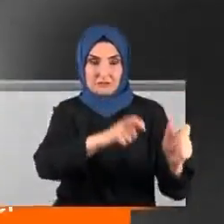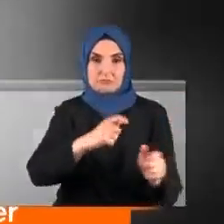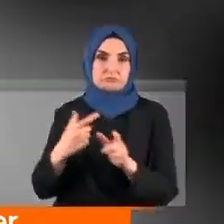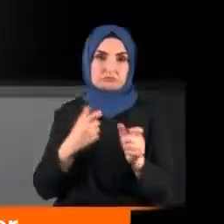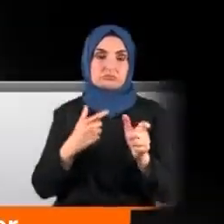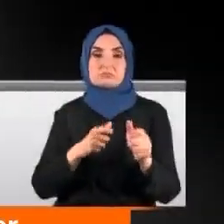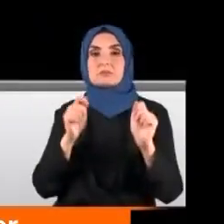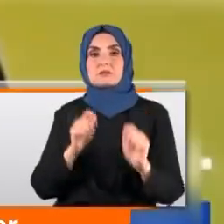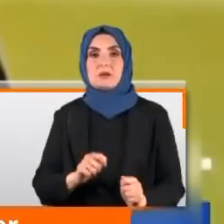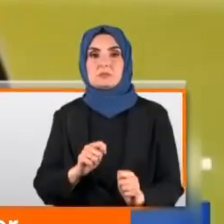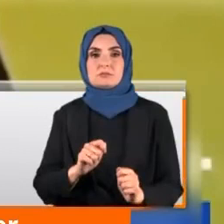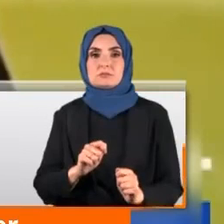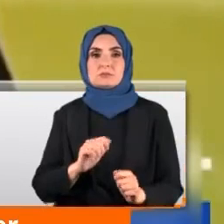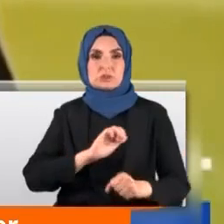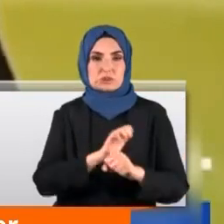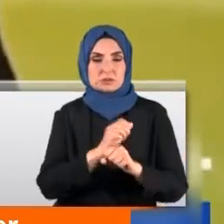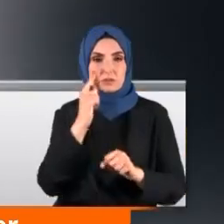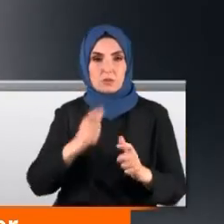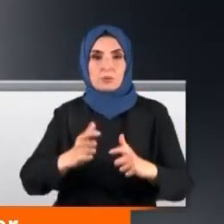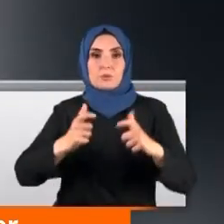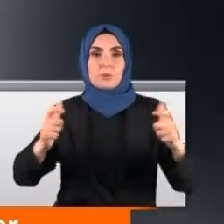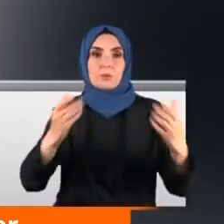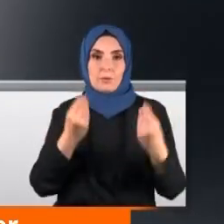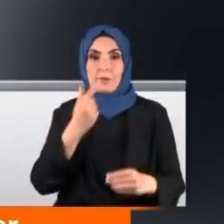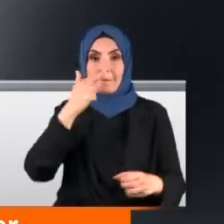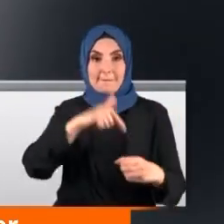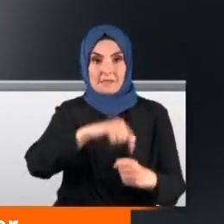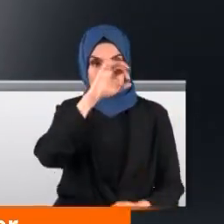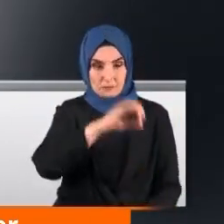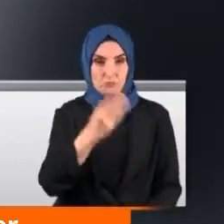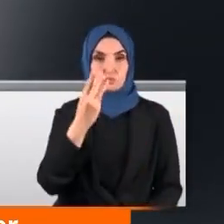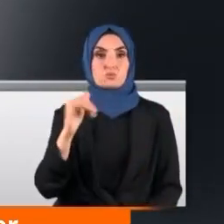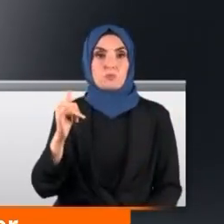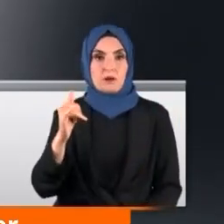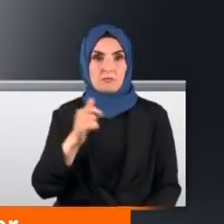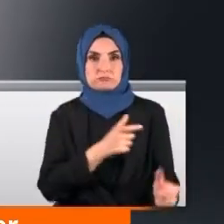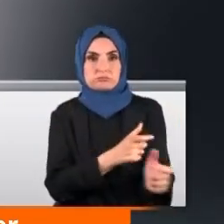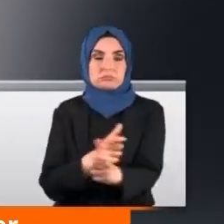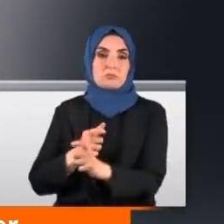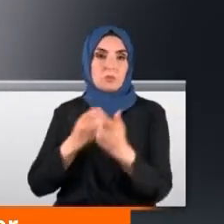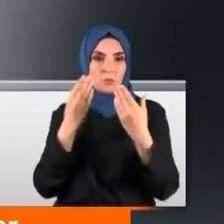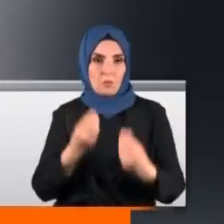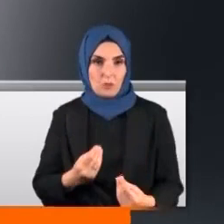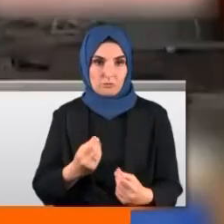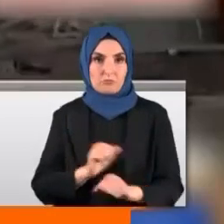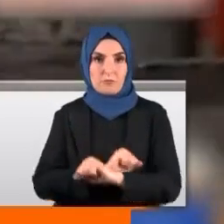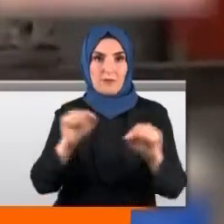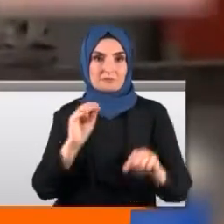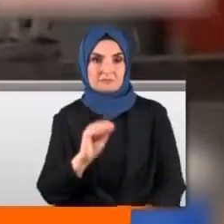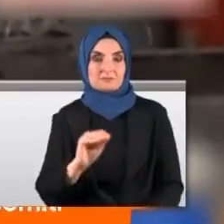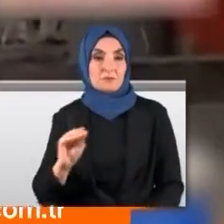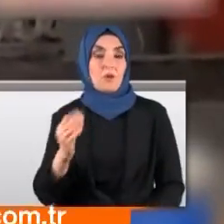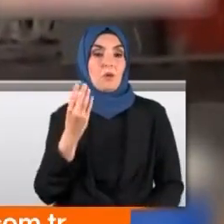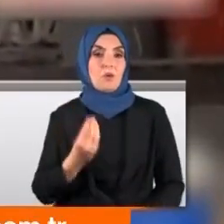Şiddet dalga dalga yayıldı. Bir benzin istasyonu ve 3 süpermarket hem silahla tarandı hem de Molotov kokteyliyle kundaklandı.